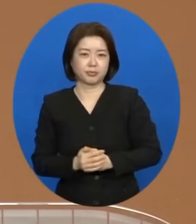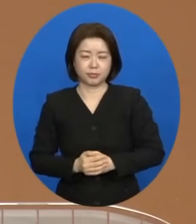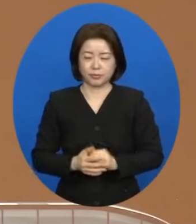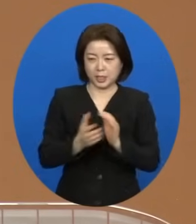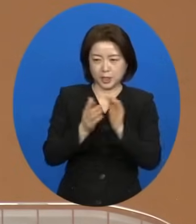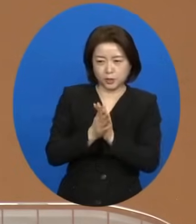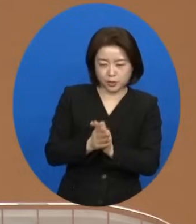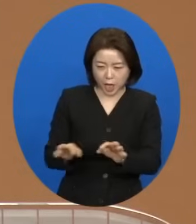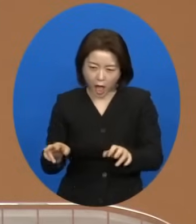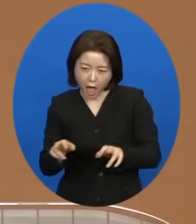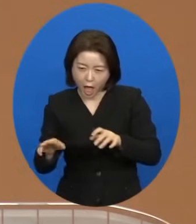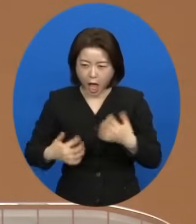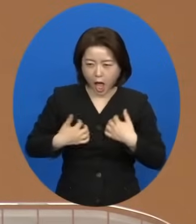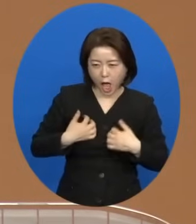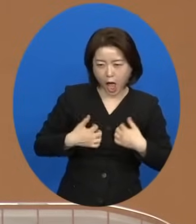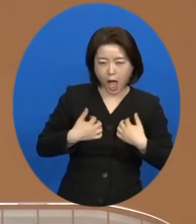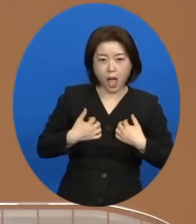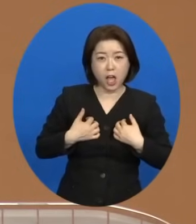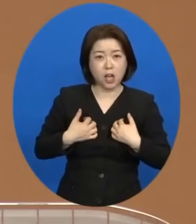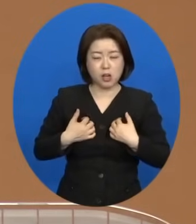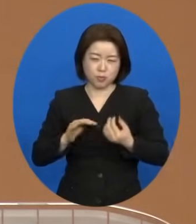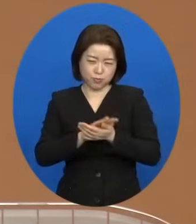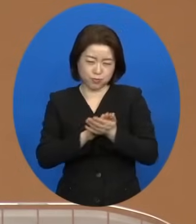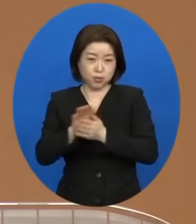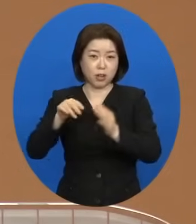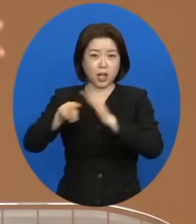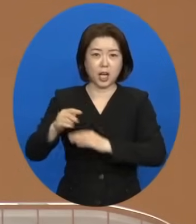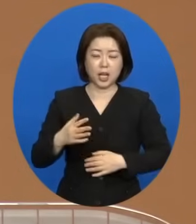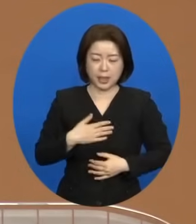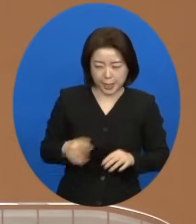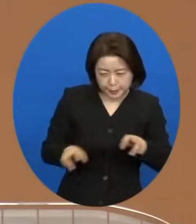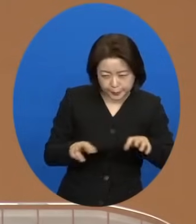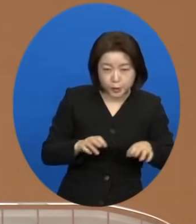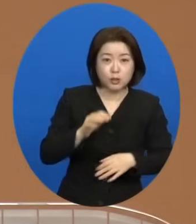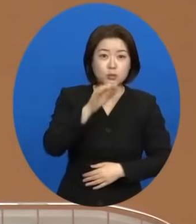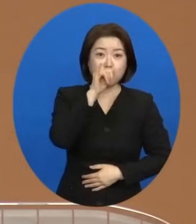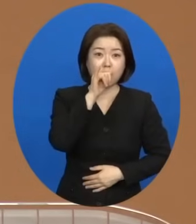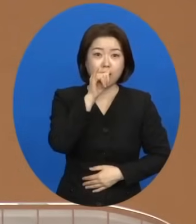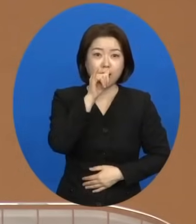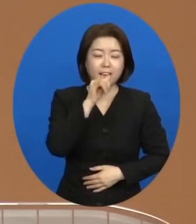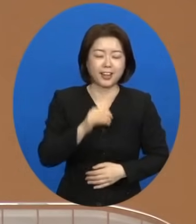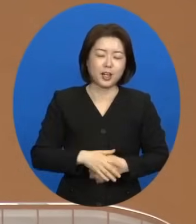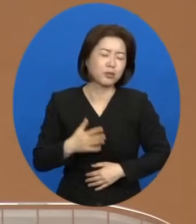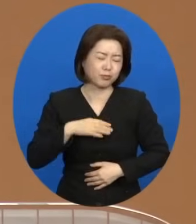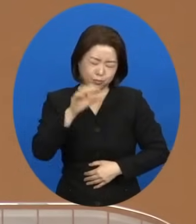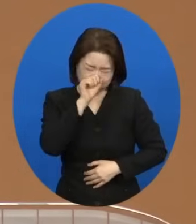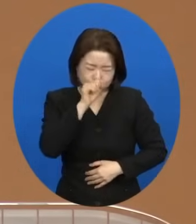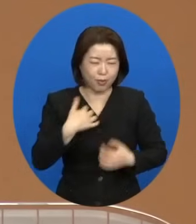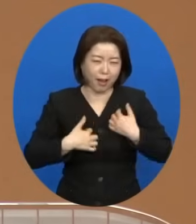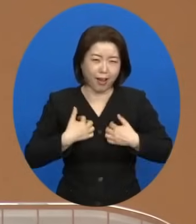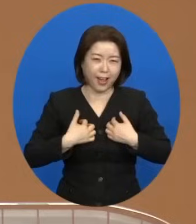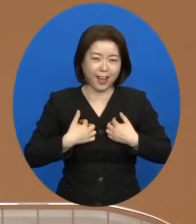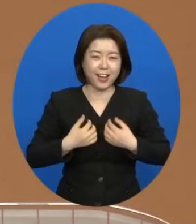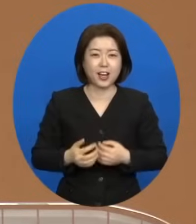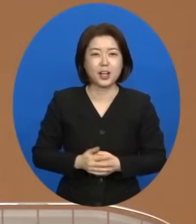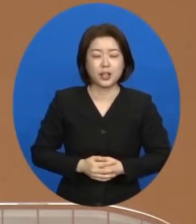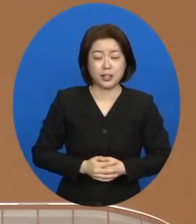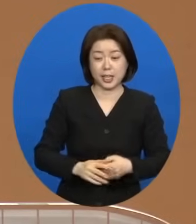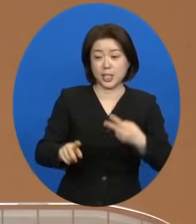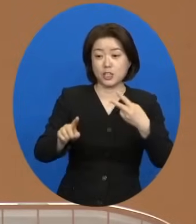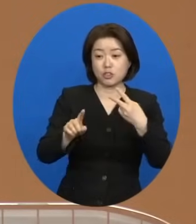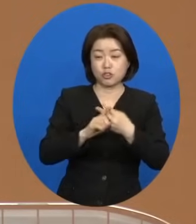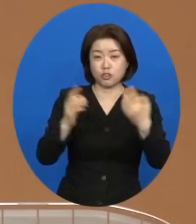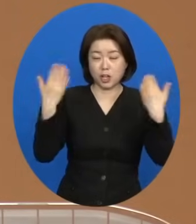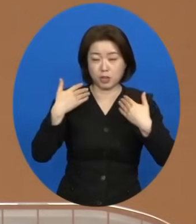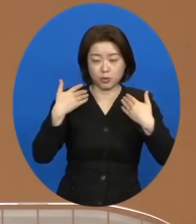간 거예요 제가 오락을 좋아해 가지고 오락을 하러 도망갔는데 중학교 1학년 올라갈 때는이 전수 사님이 저를 딱 붙잡더니